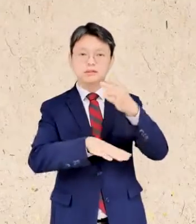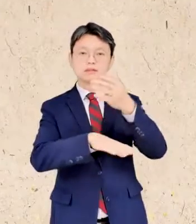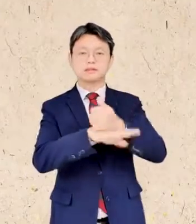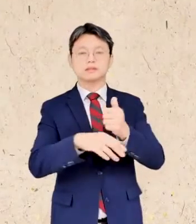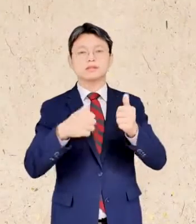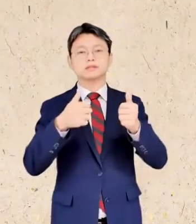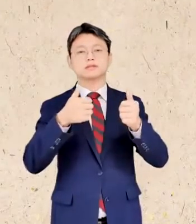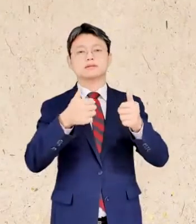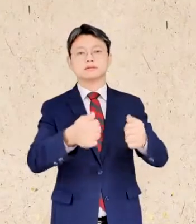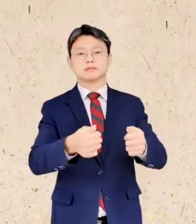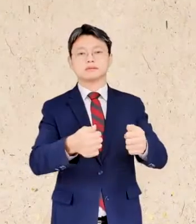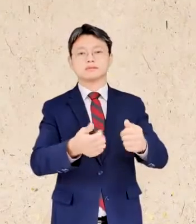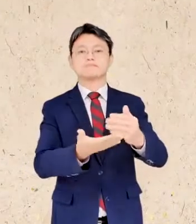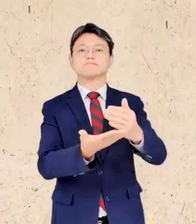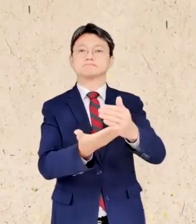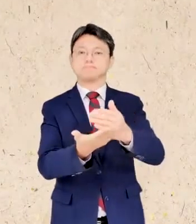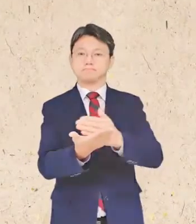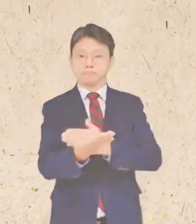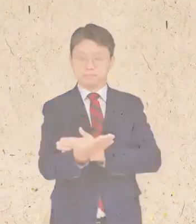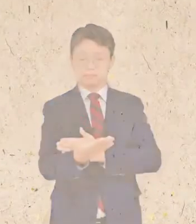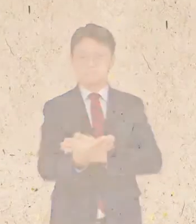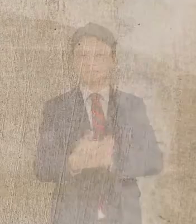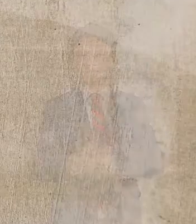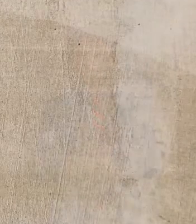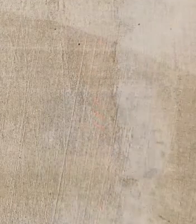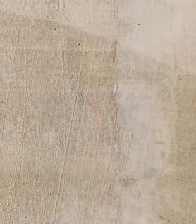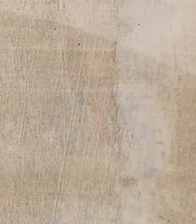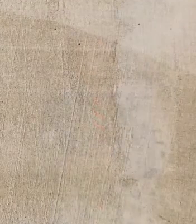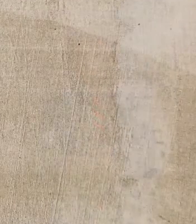끝 인사로 마무리되고 있습니다.